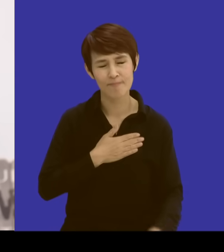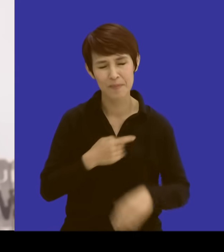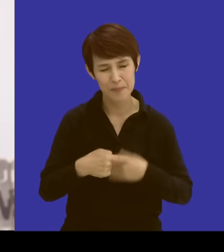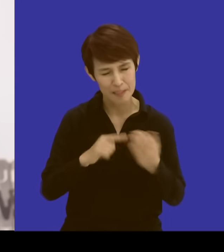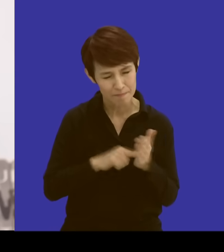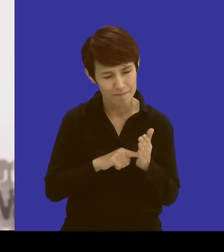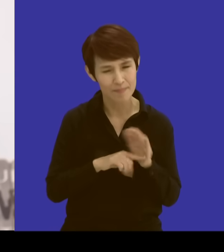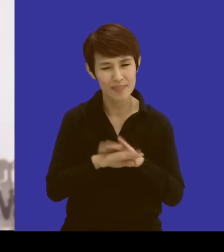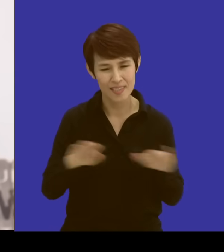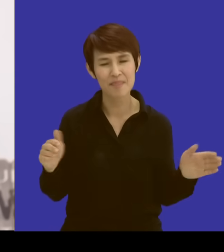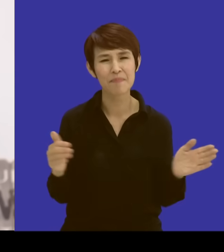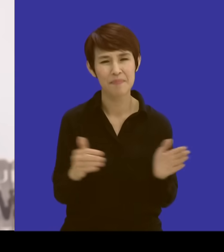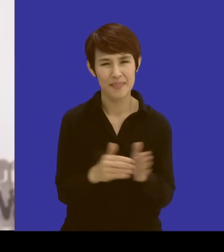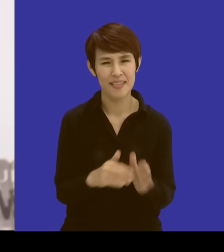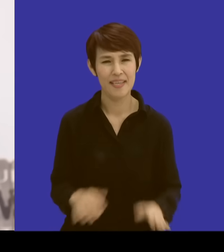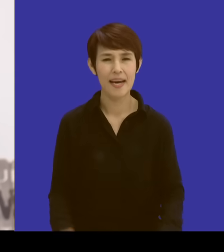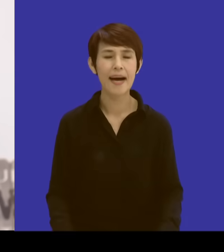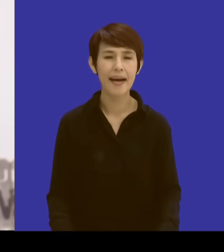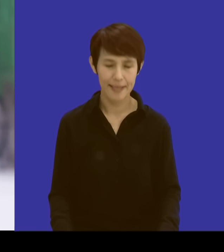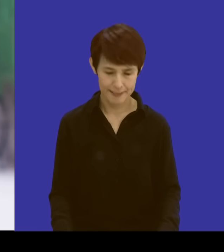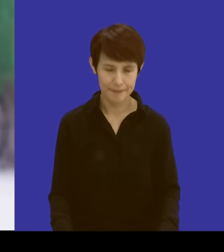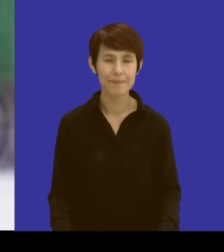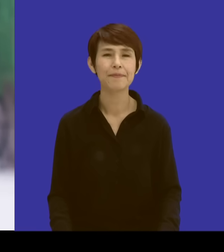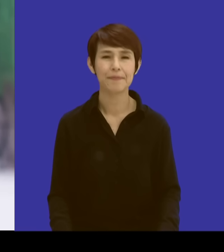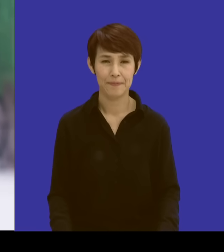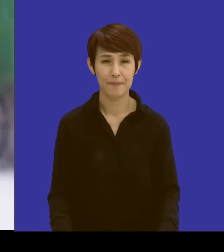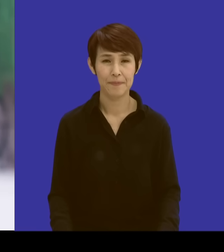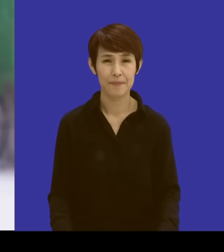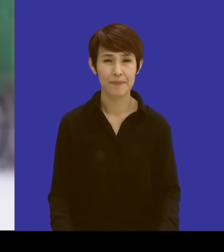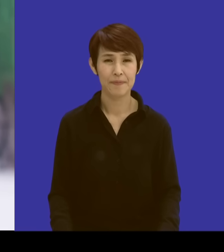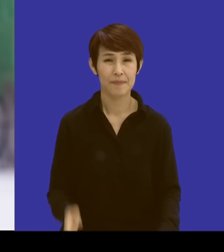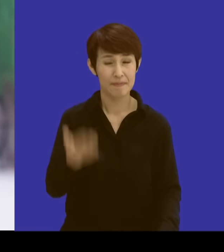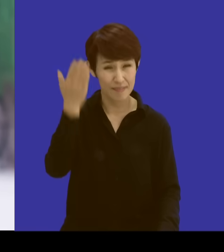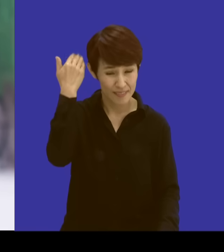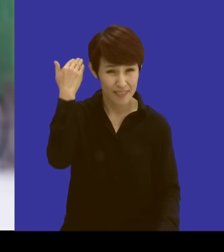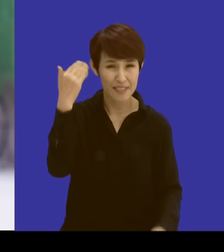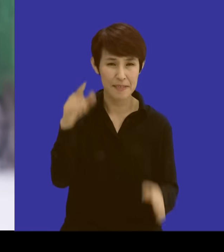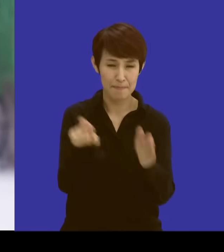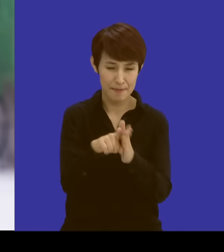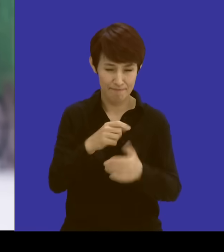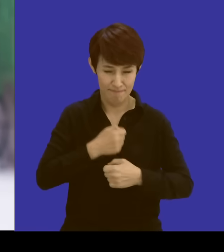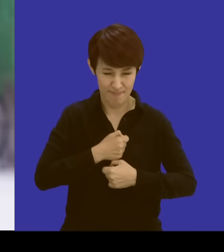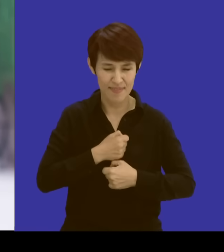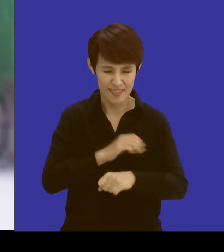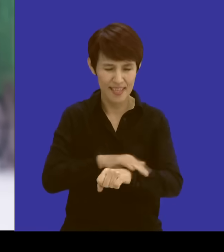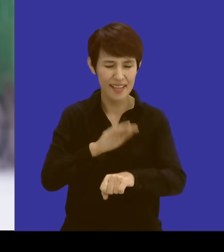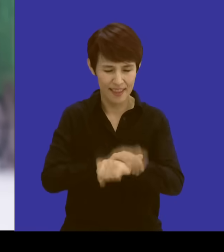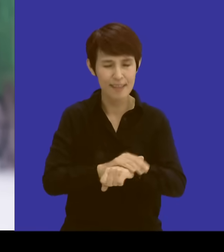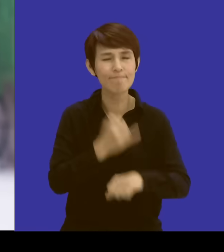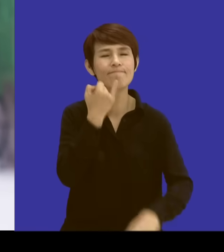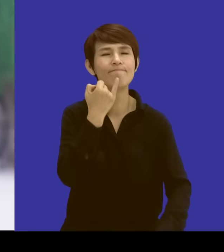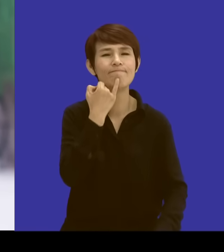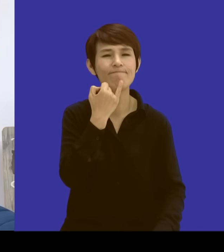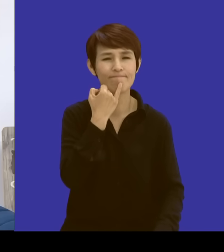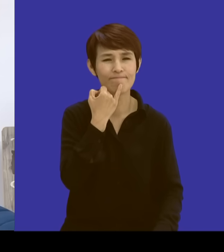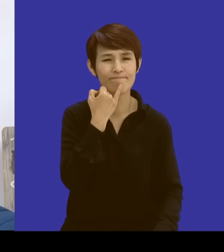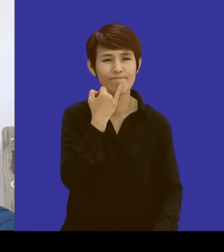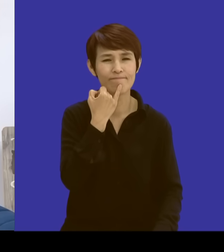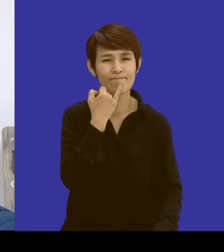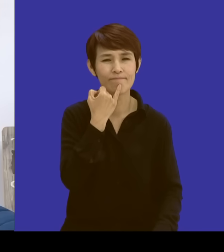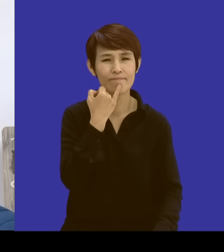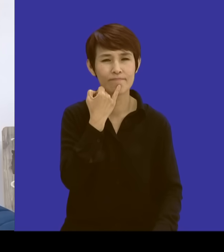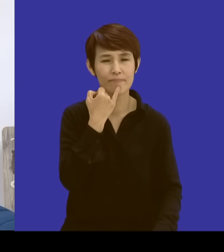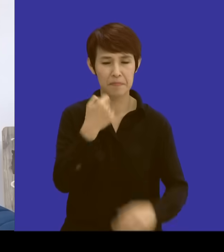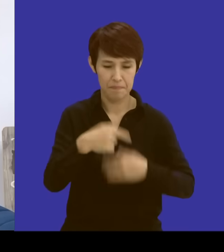되더라고요. 예. 아 잘했다. 그때도 잘했다라는 화해가 되고 저와